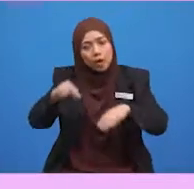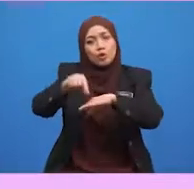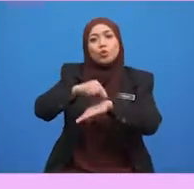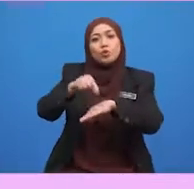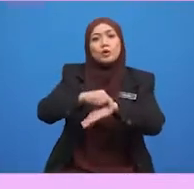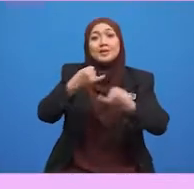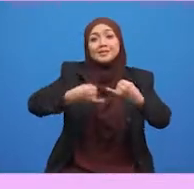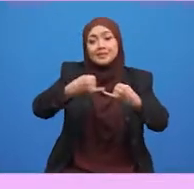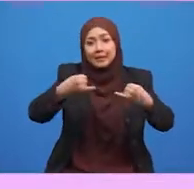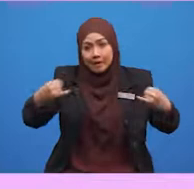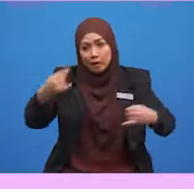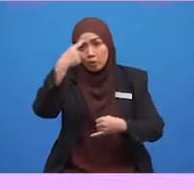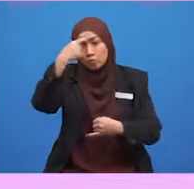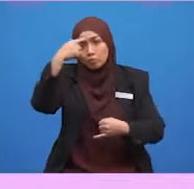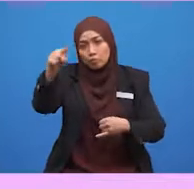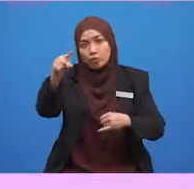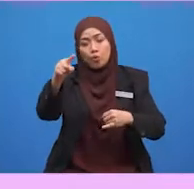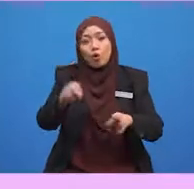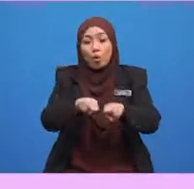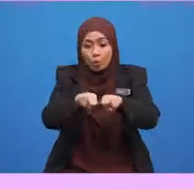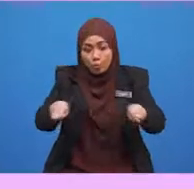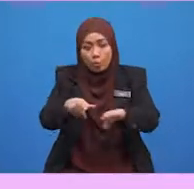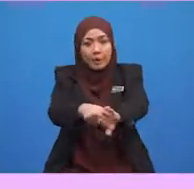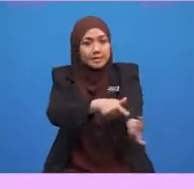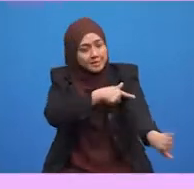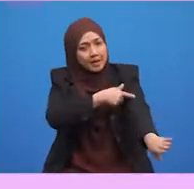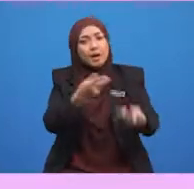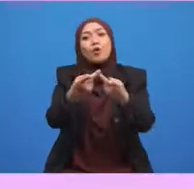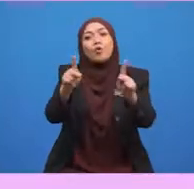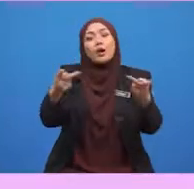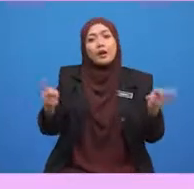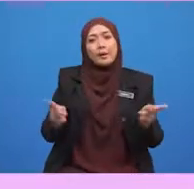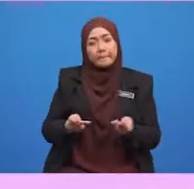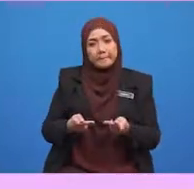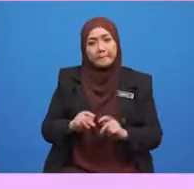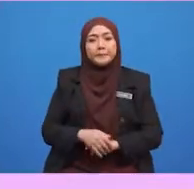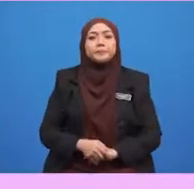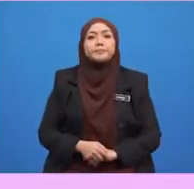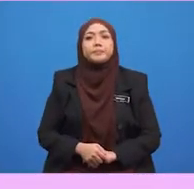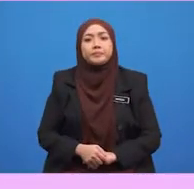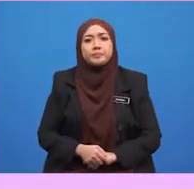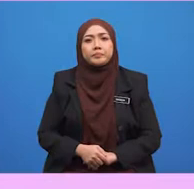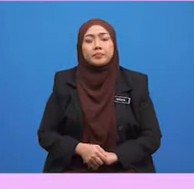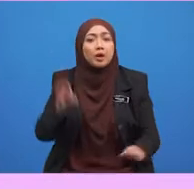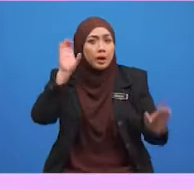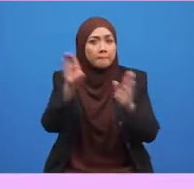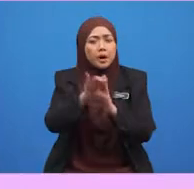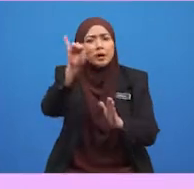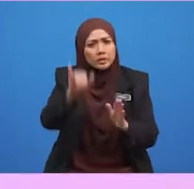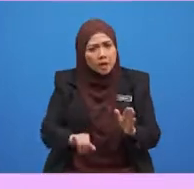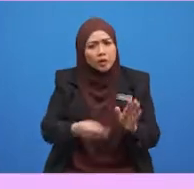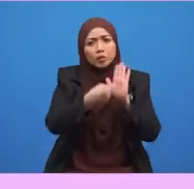untuk mengukur panjang lengkung kolam tersebut. Daripada paparan yang ditunjukkan,